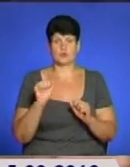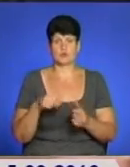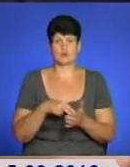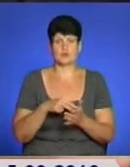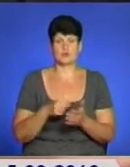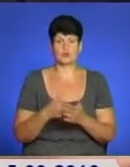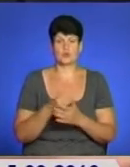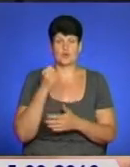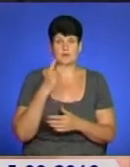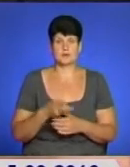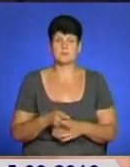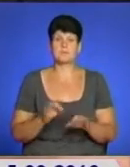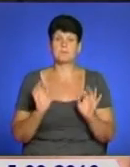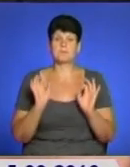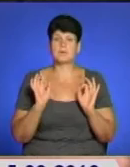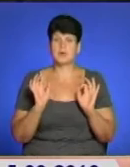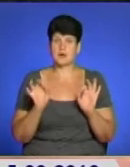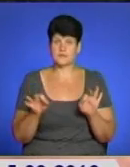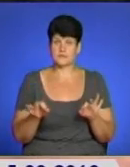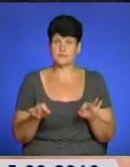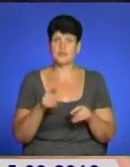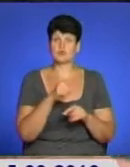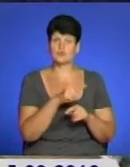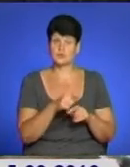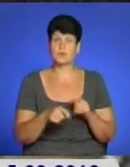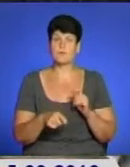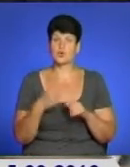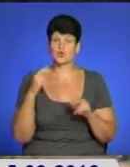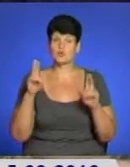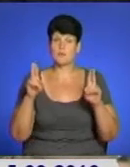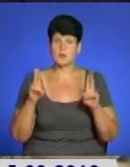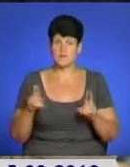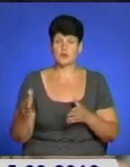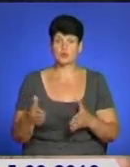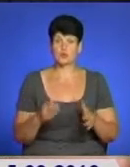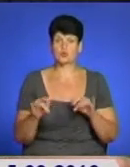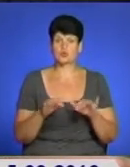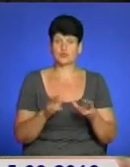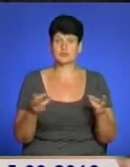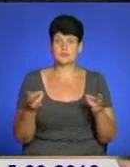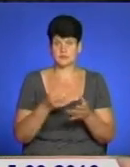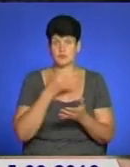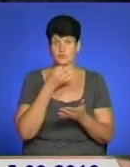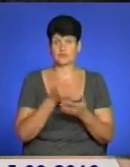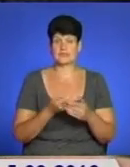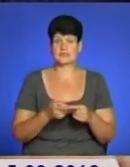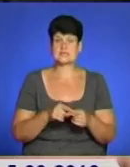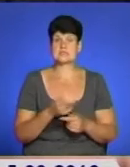обіду. Правильно. Ну, як вони порушують правила дорожнього руху, то треба відповідати за